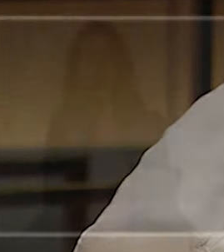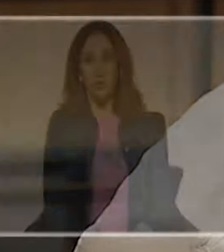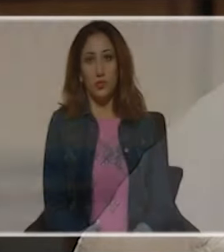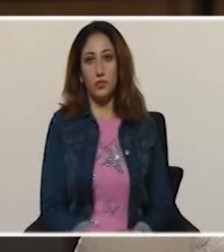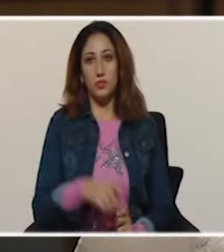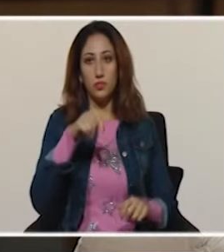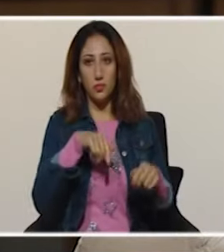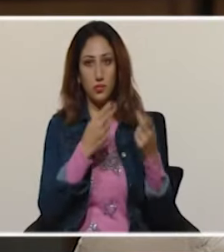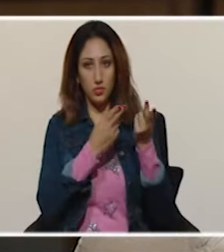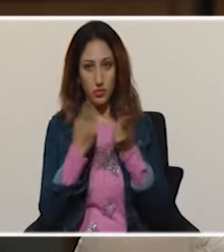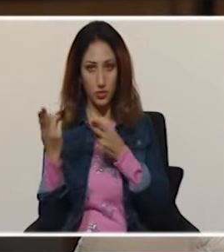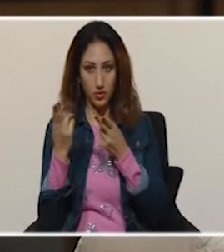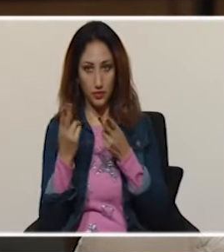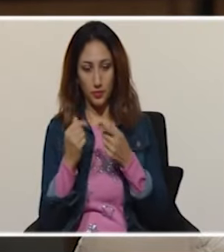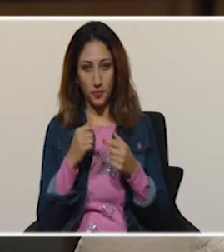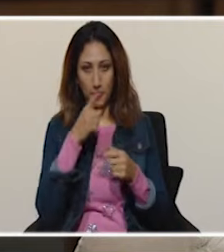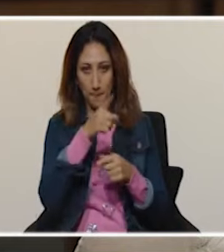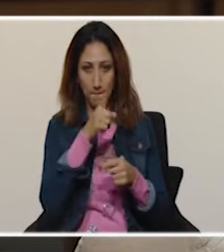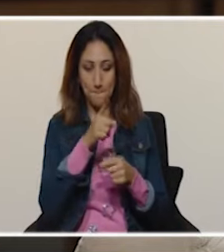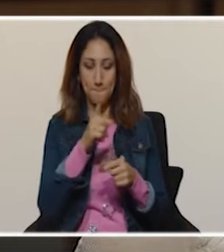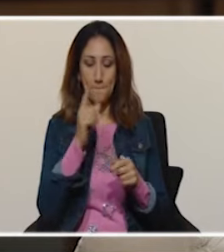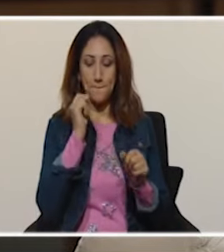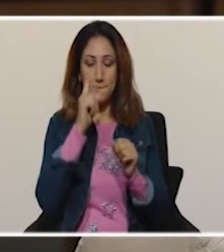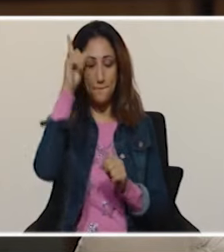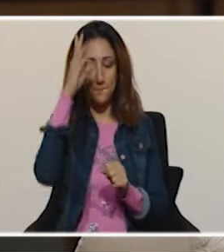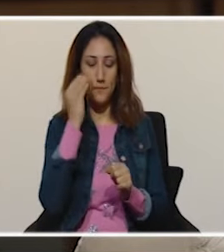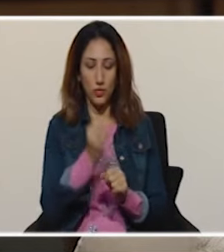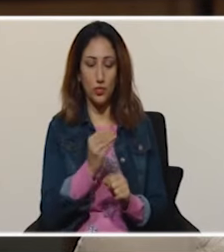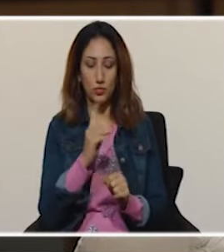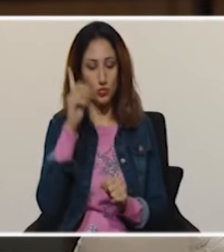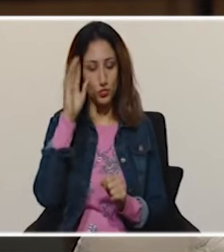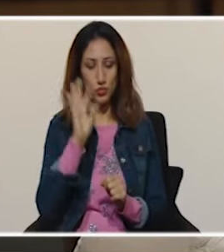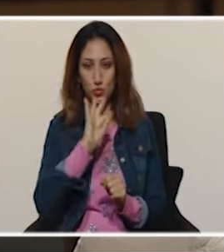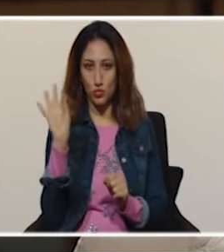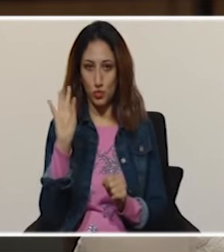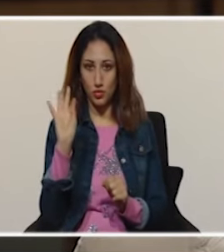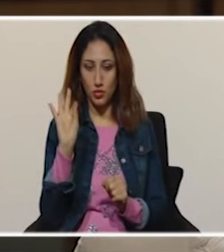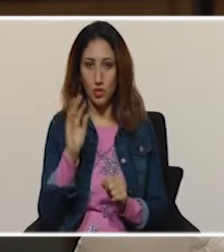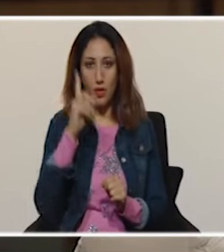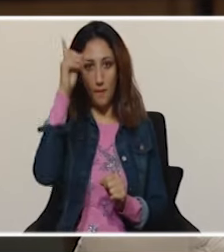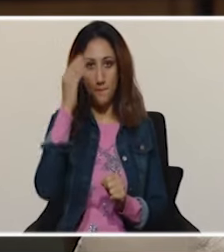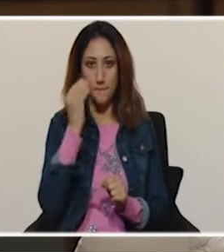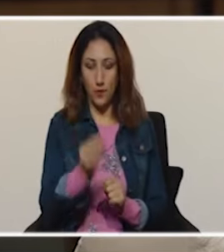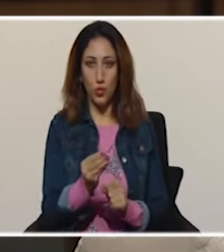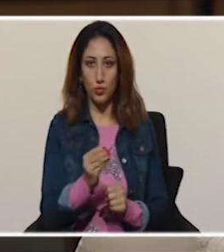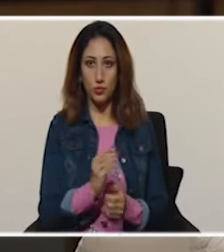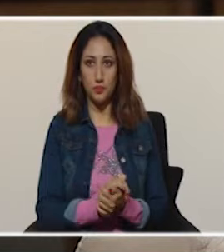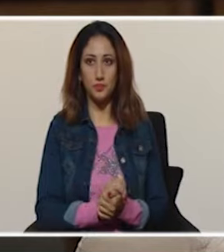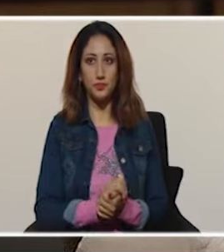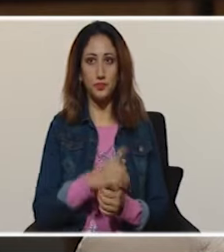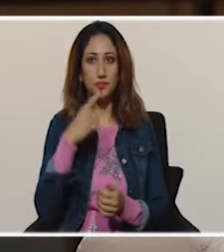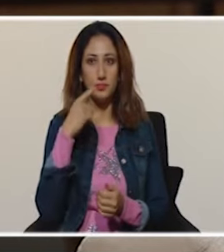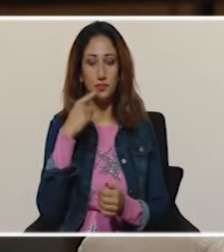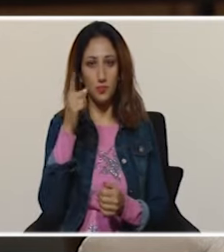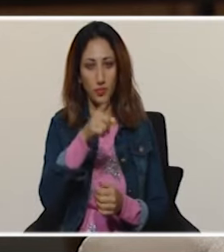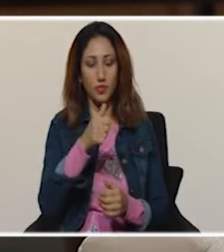ضيفتي النهارده متعدده المواهب، اعلاميه شاطره، ممثله موهوبه، وراقصه من